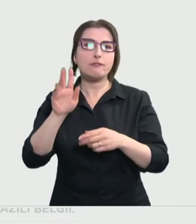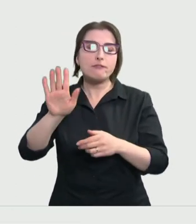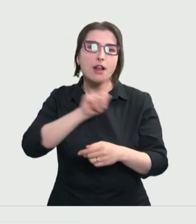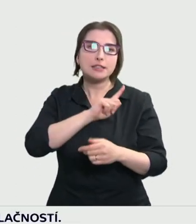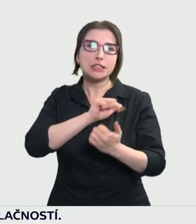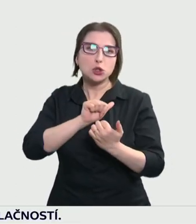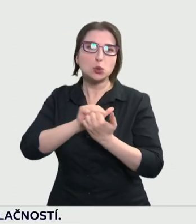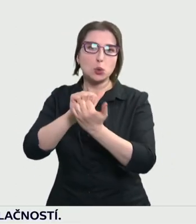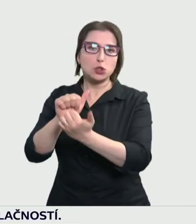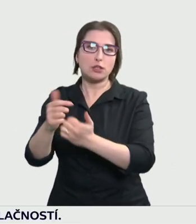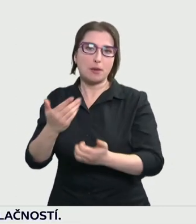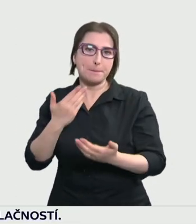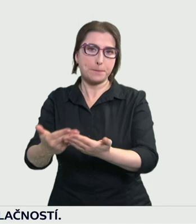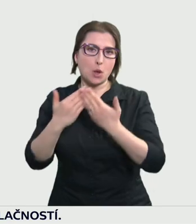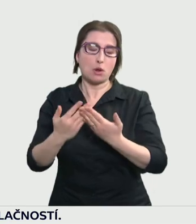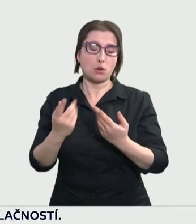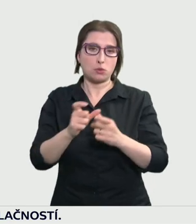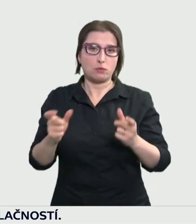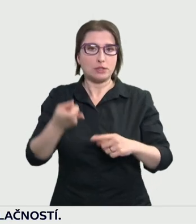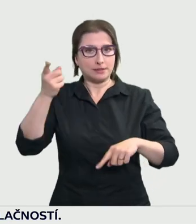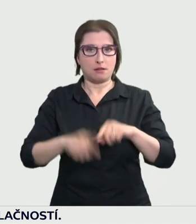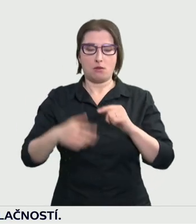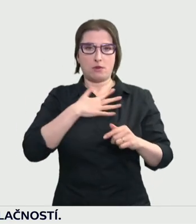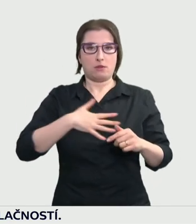takovéto události. To, co je